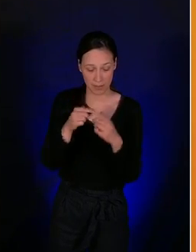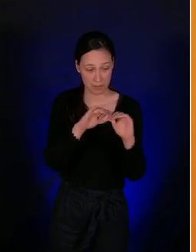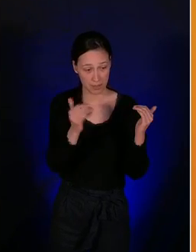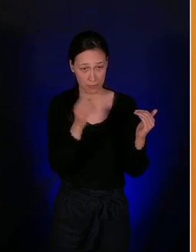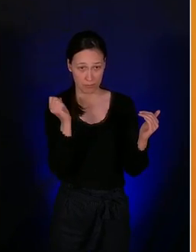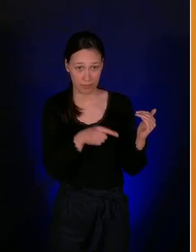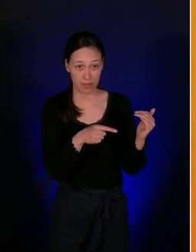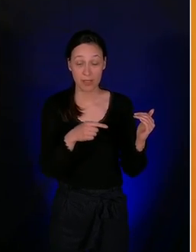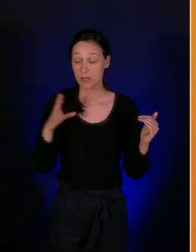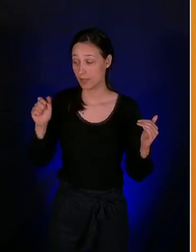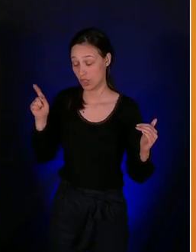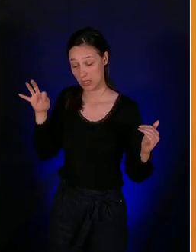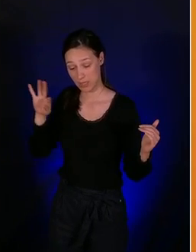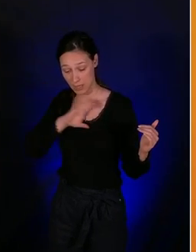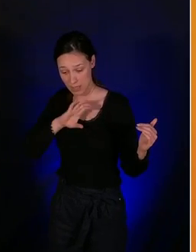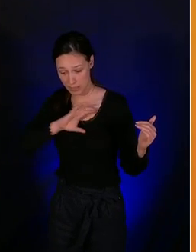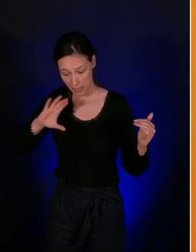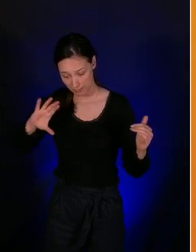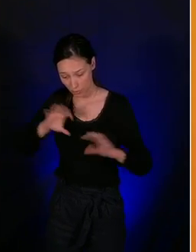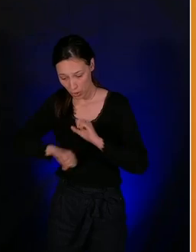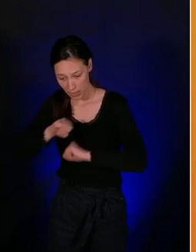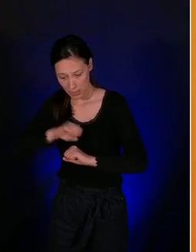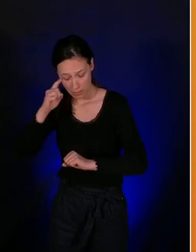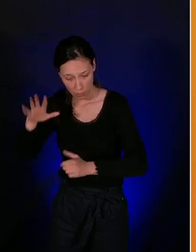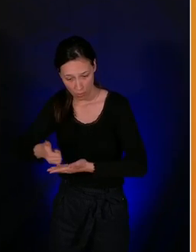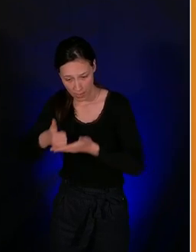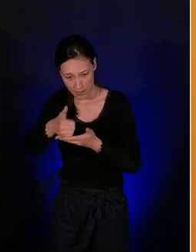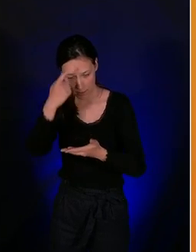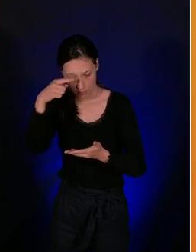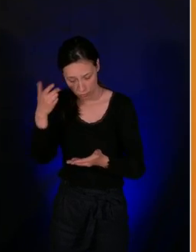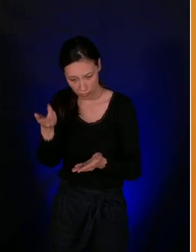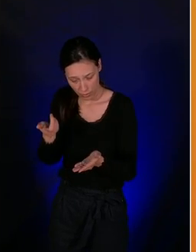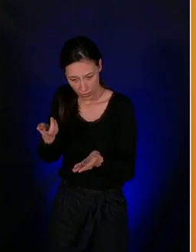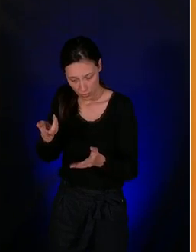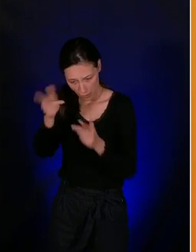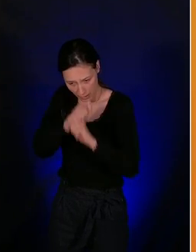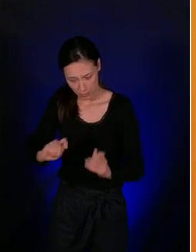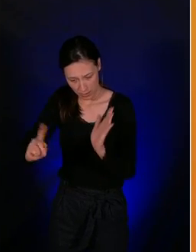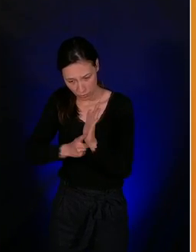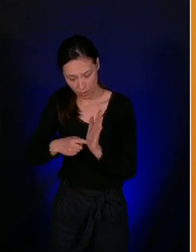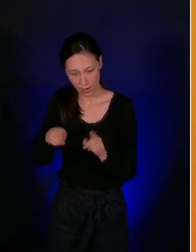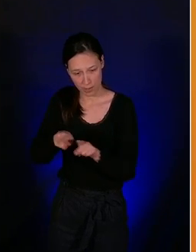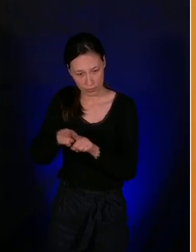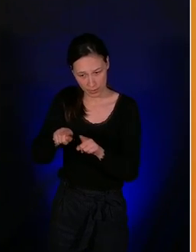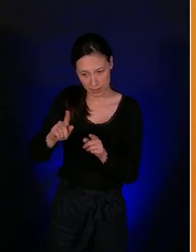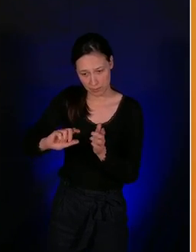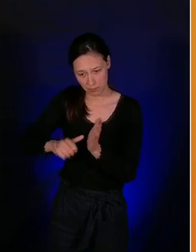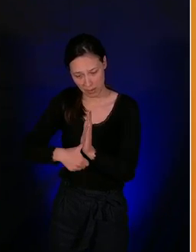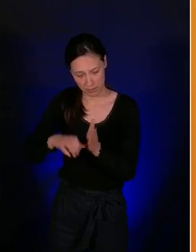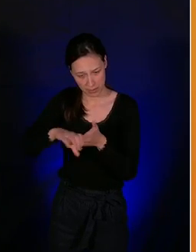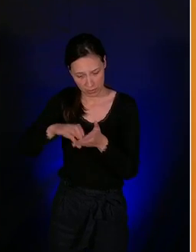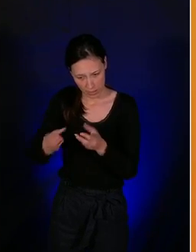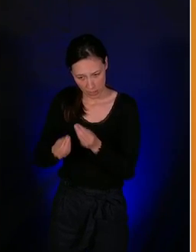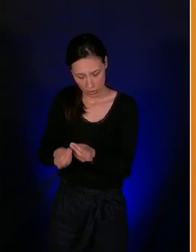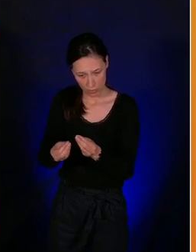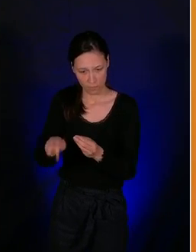lutter pour exiger la défense de leurs droits, le respect et leur régularisation. Il nous faut aussi aborder l'évolution du